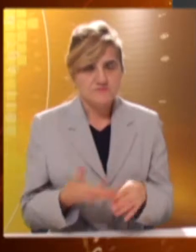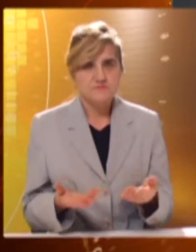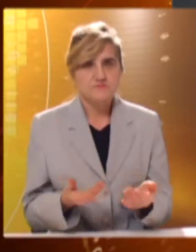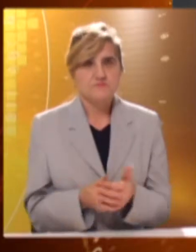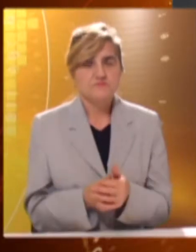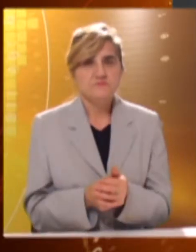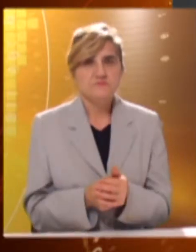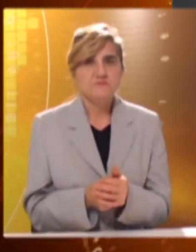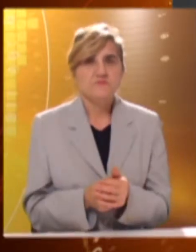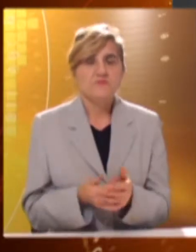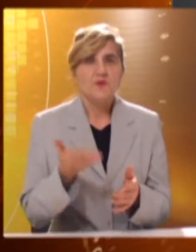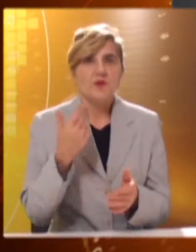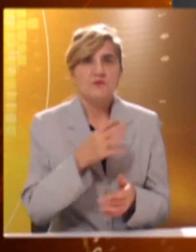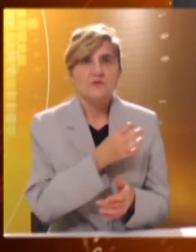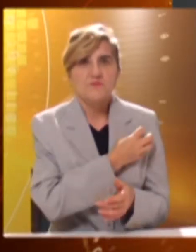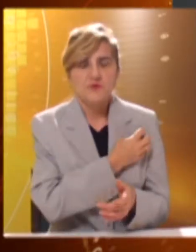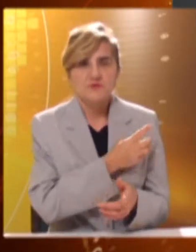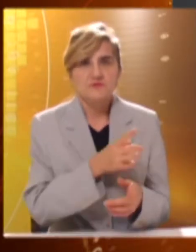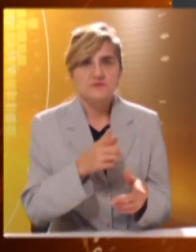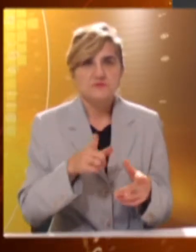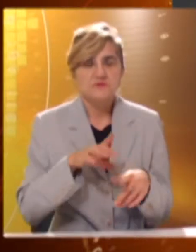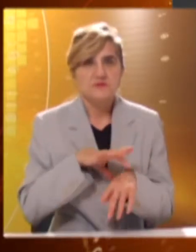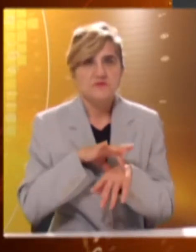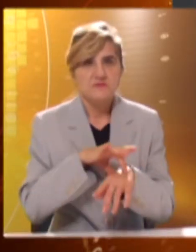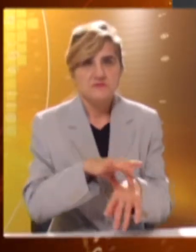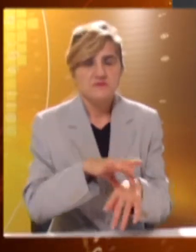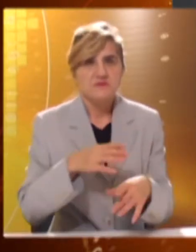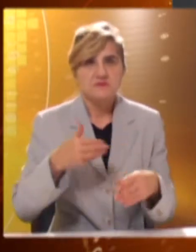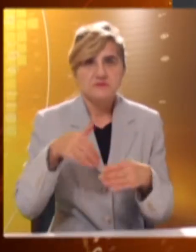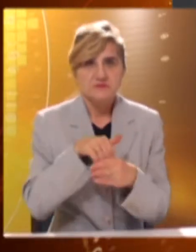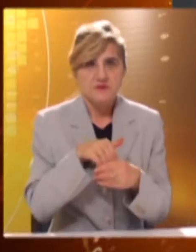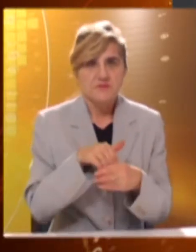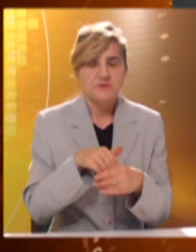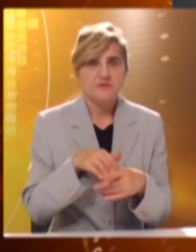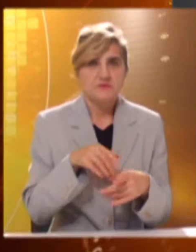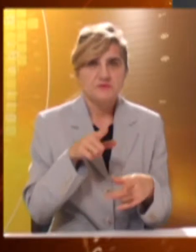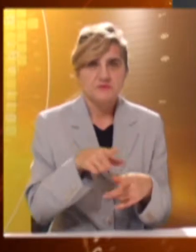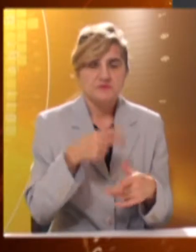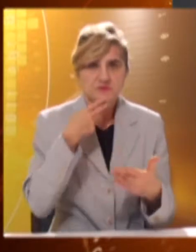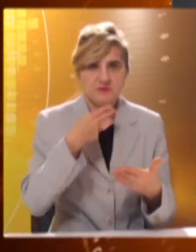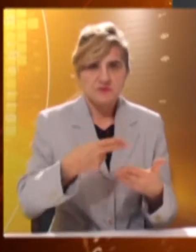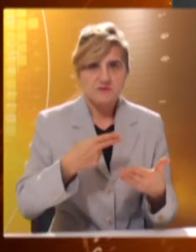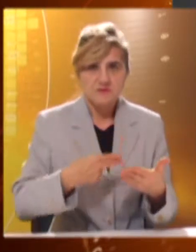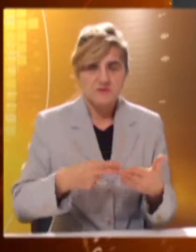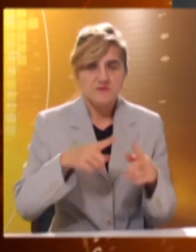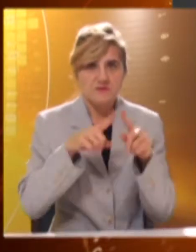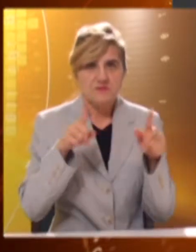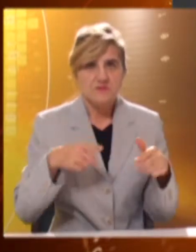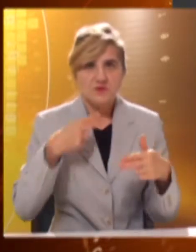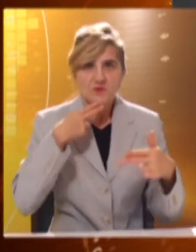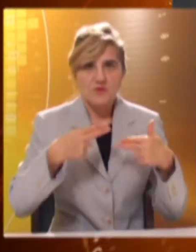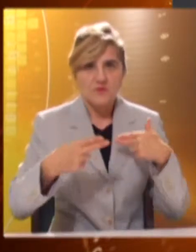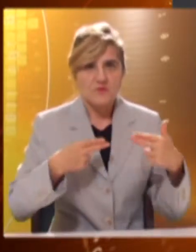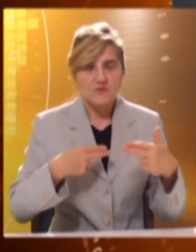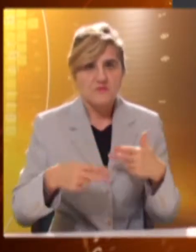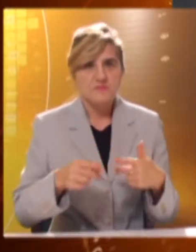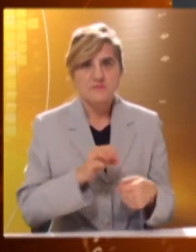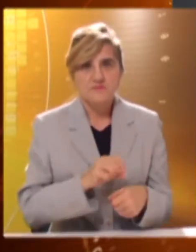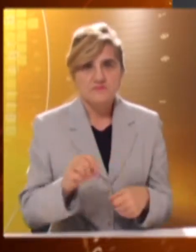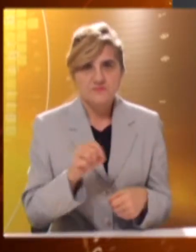svih strana, da kažemo, od poslodavaca koji žele da imaju zadovoljnog zaposlenog, koji može da odgovori na zahteve, a sa druge strane od